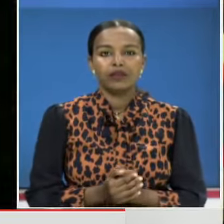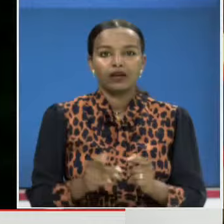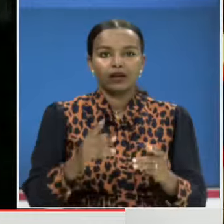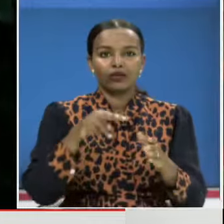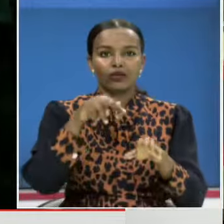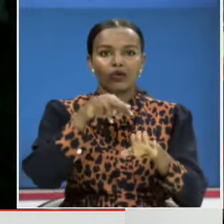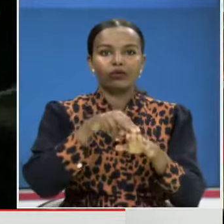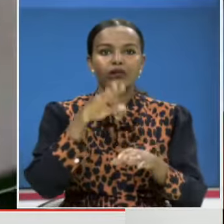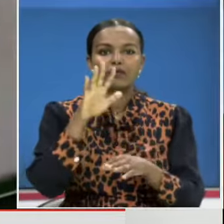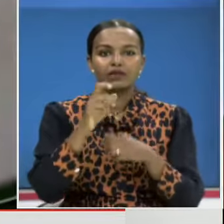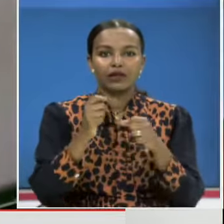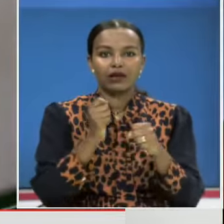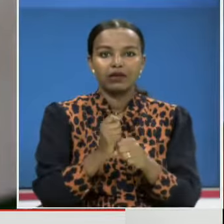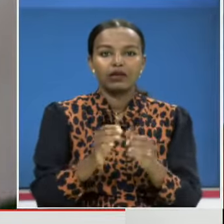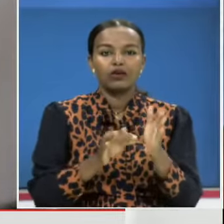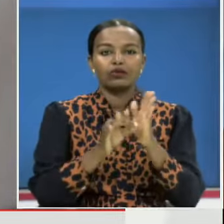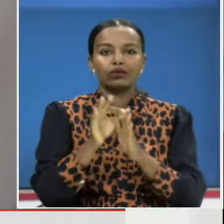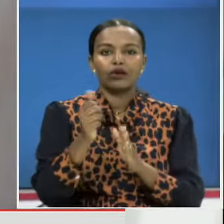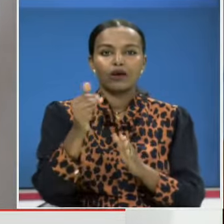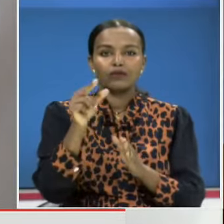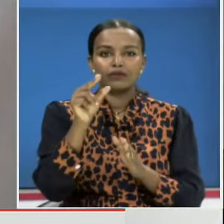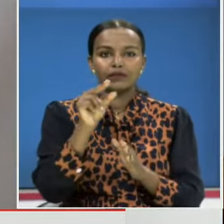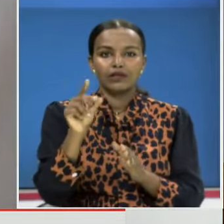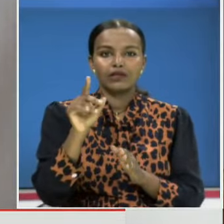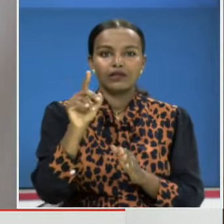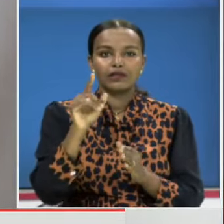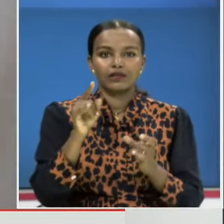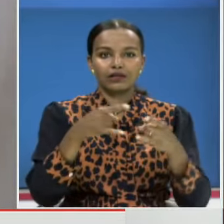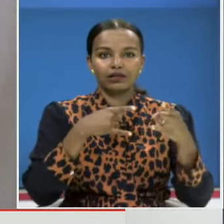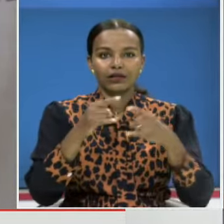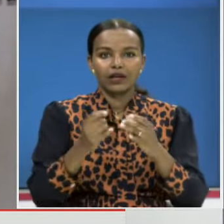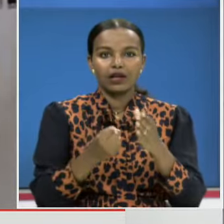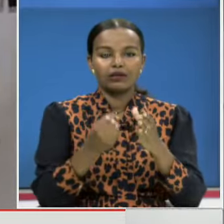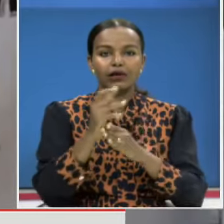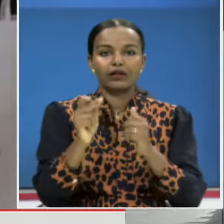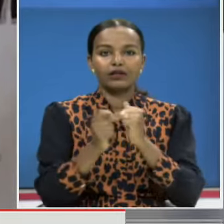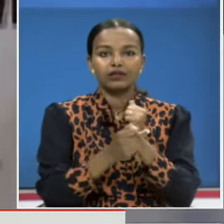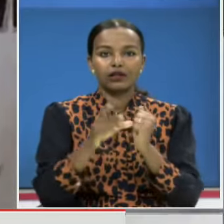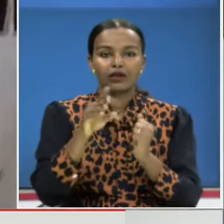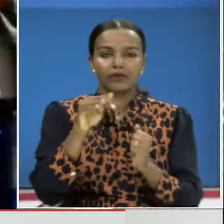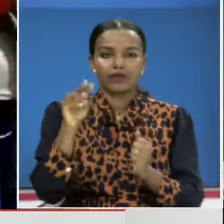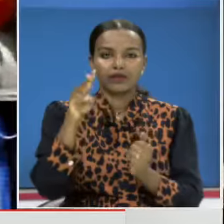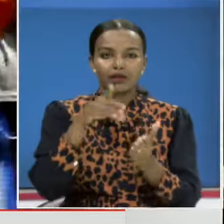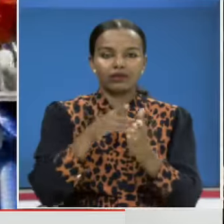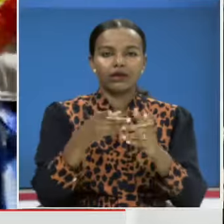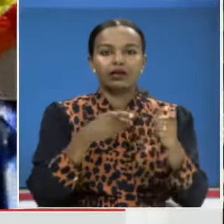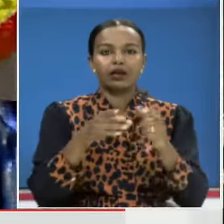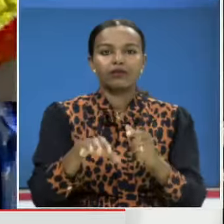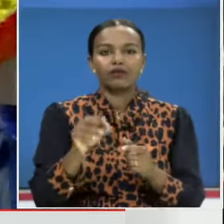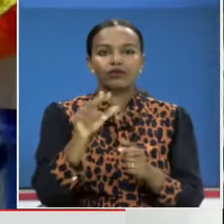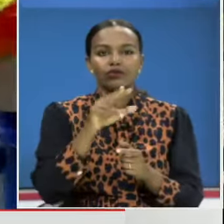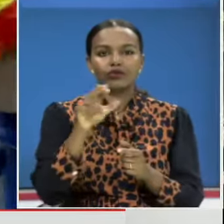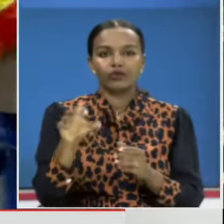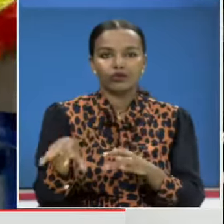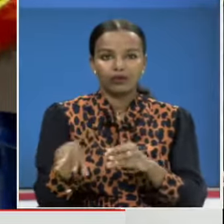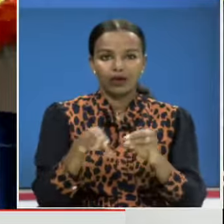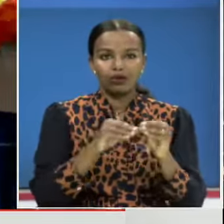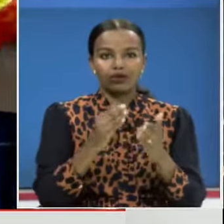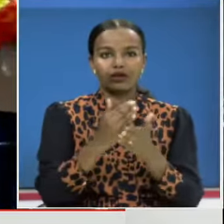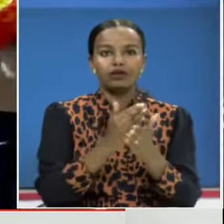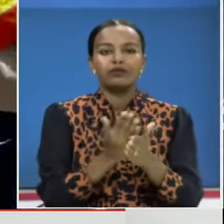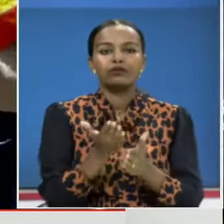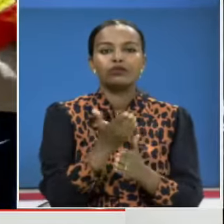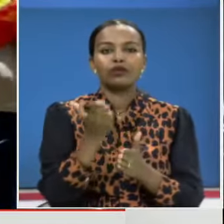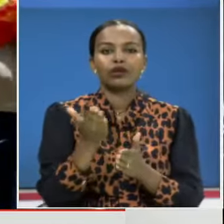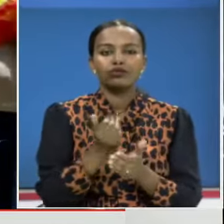ከተቋቋመ 5 ዓመት ያስቆጠረው አቢዘር ማህበረሰብ አቀፍ የልማት ድርጅት በከሚሴ ከተማ አስተዳደር ለሚገኙ 300 ተማሪዎች የትምህርት